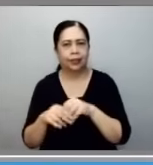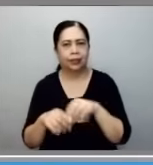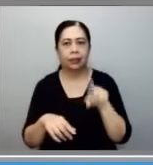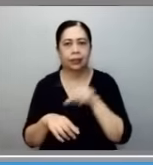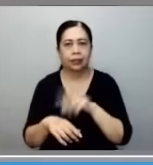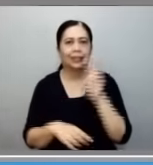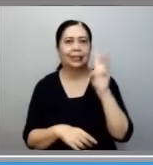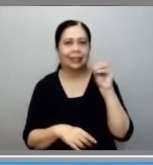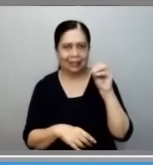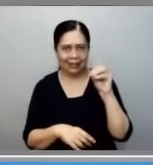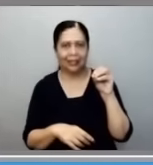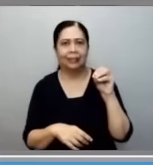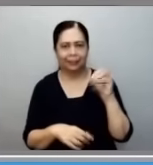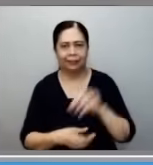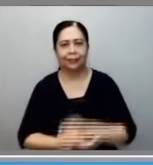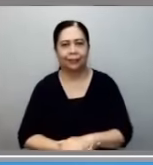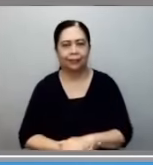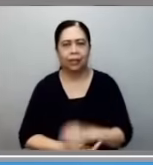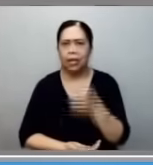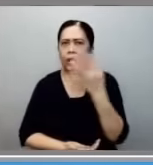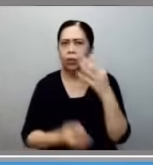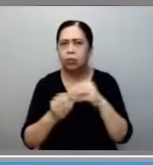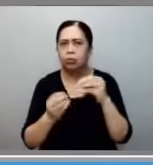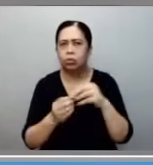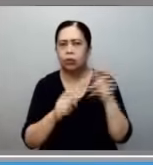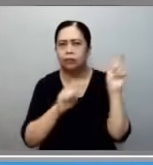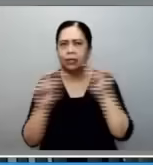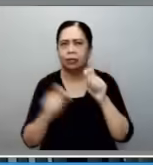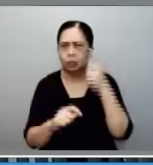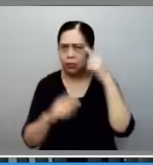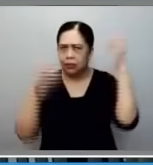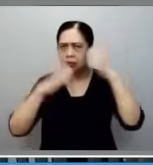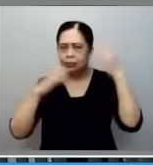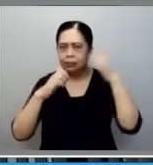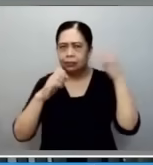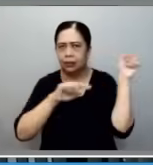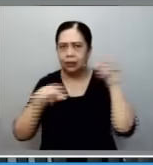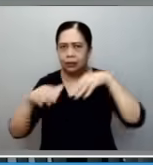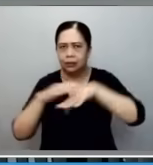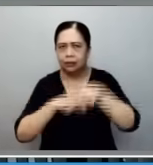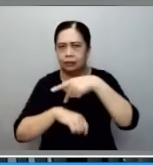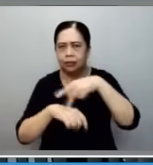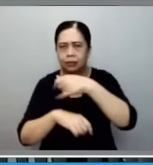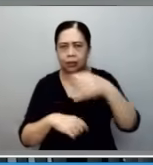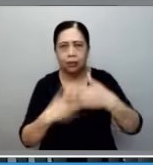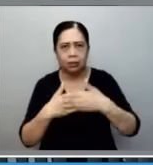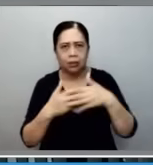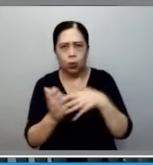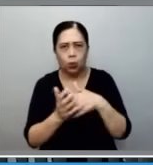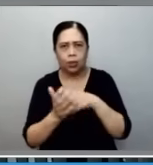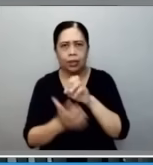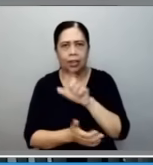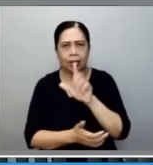60. Mm-hmm. At ilang bagyo pa po ba yung posibleng pumasok sa Philippine Area of Responsibility gayong nasa Week El Nino po tayo ngayon?